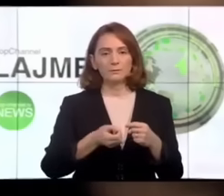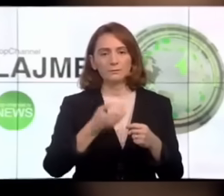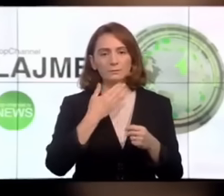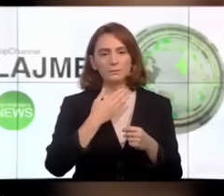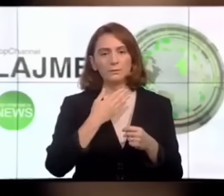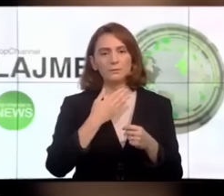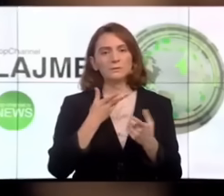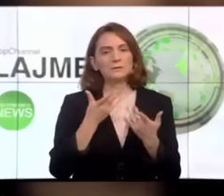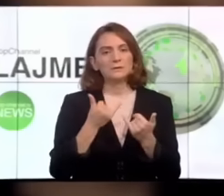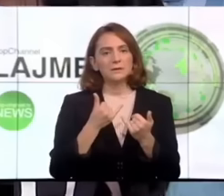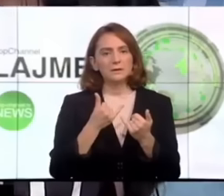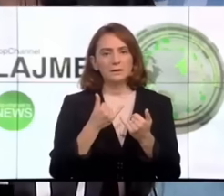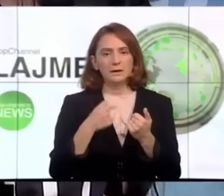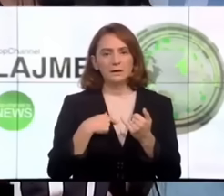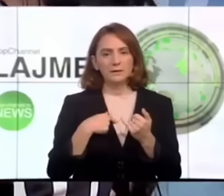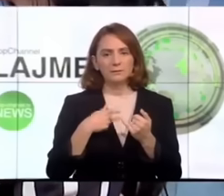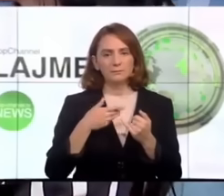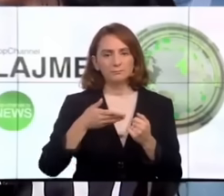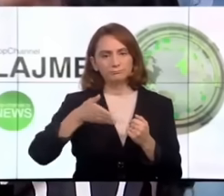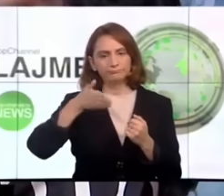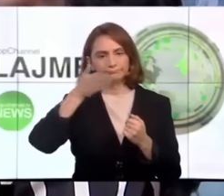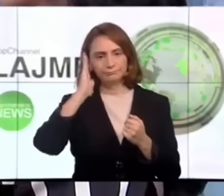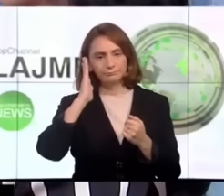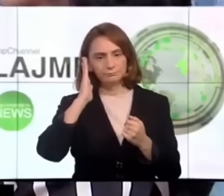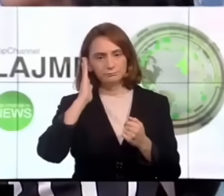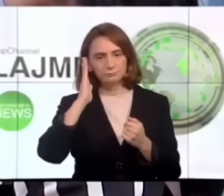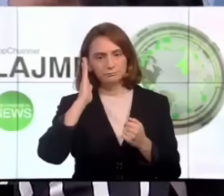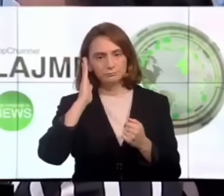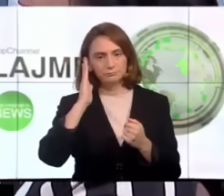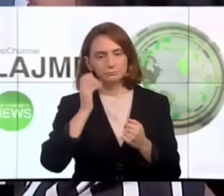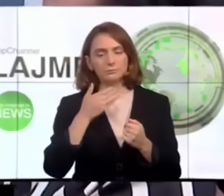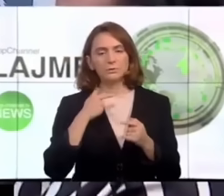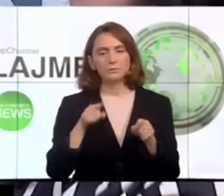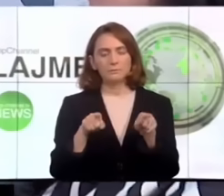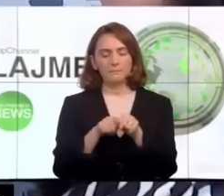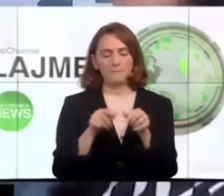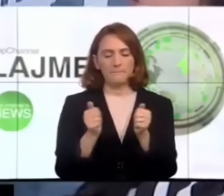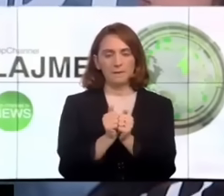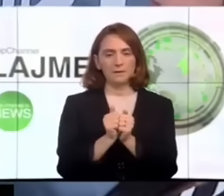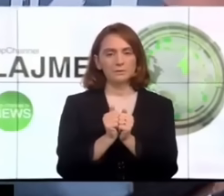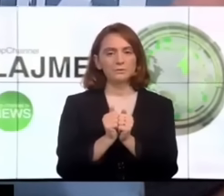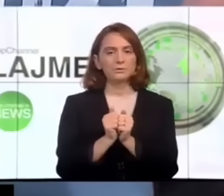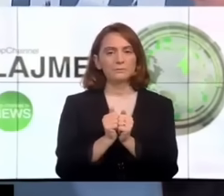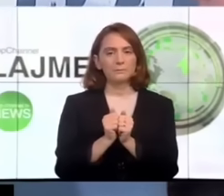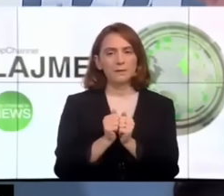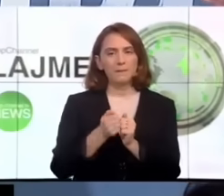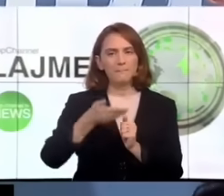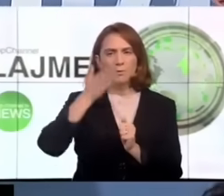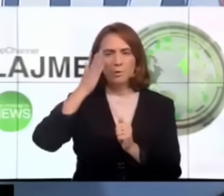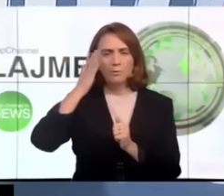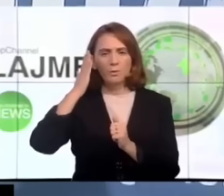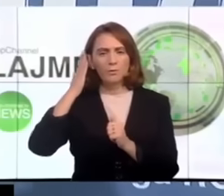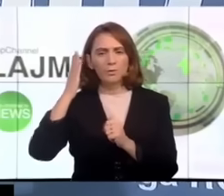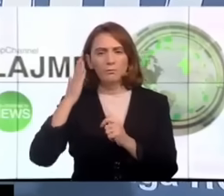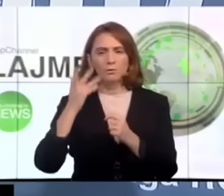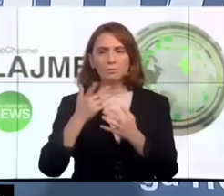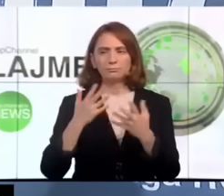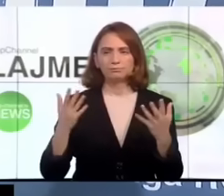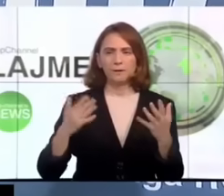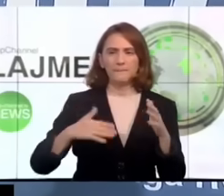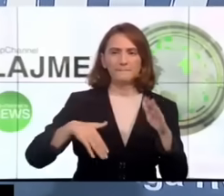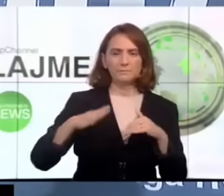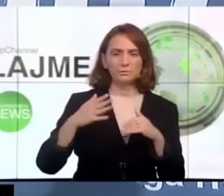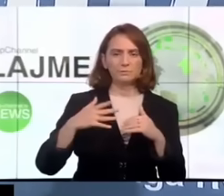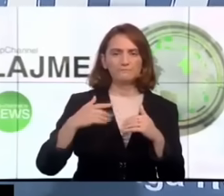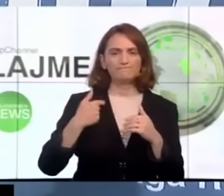të klasës. Është maksimumi i pjekurisë ime artistike dhe i angazhimit tim si qytetar. Është një